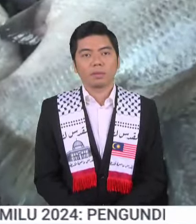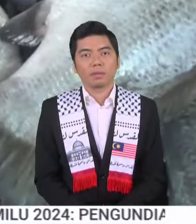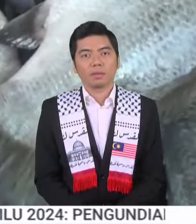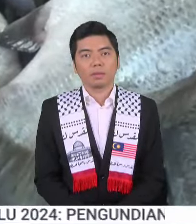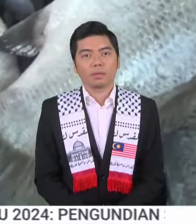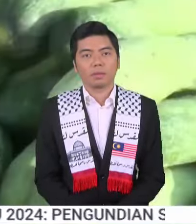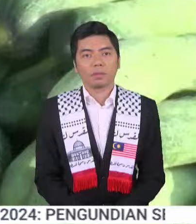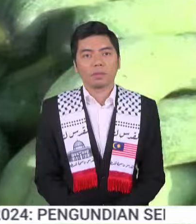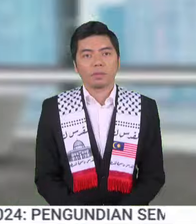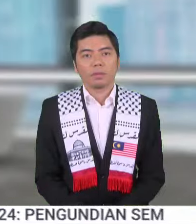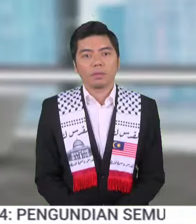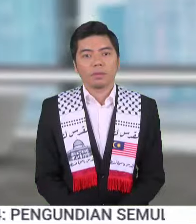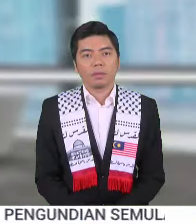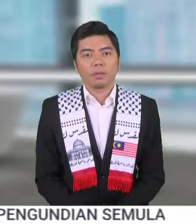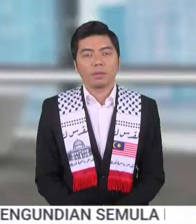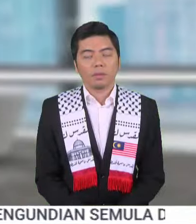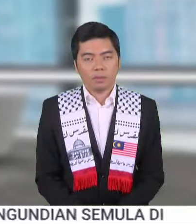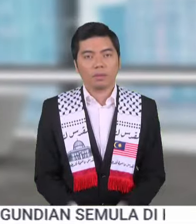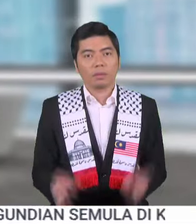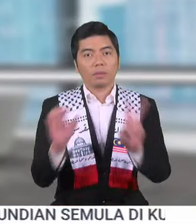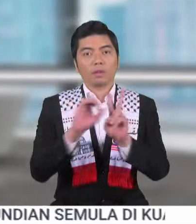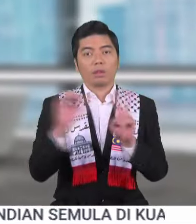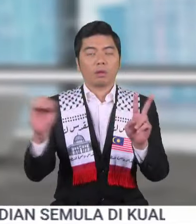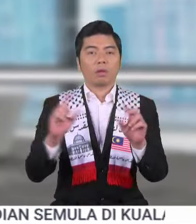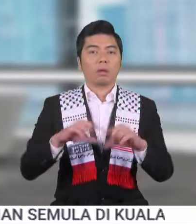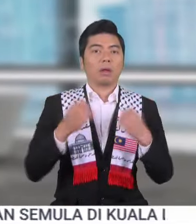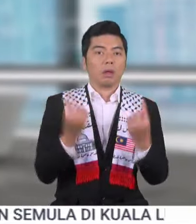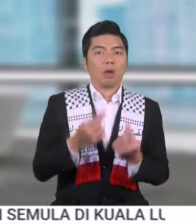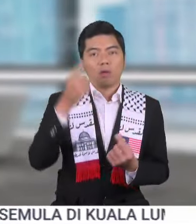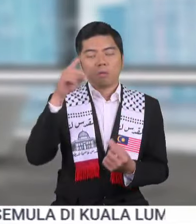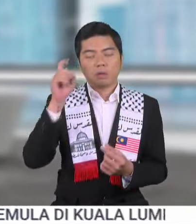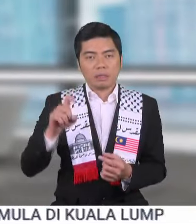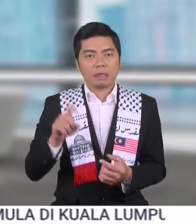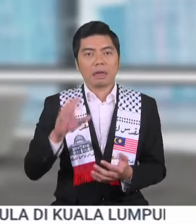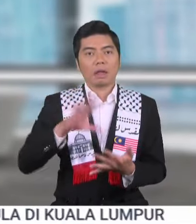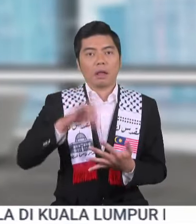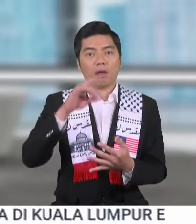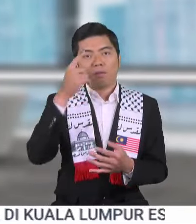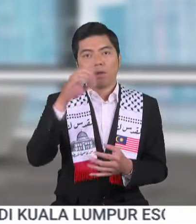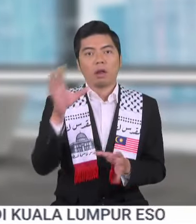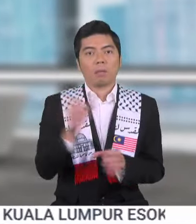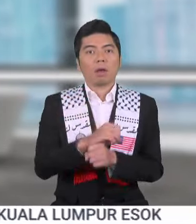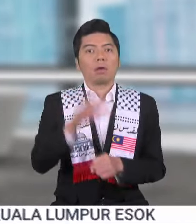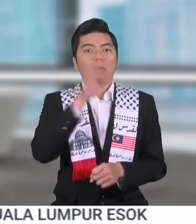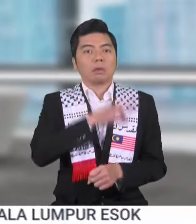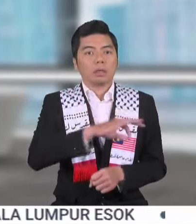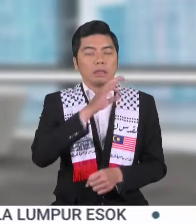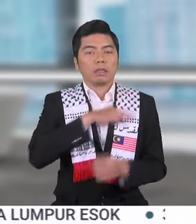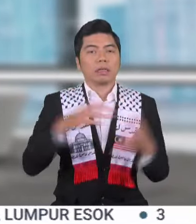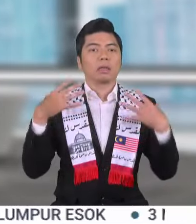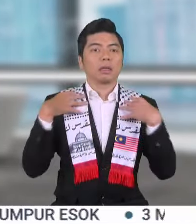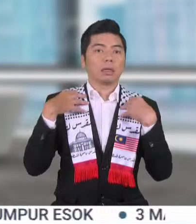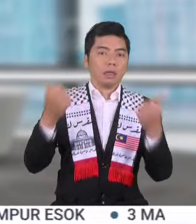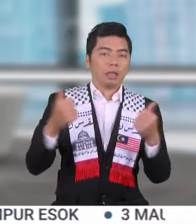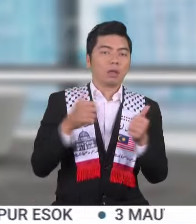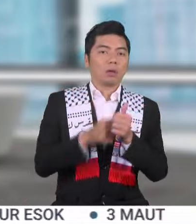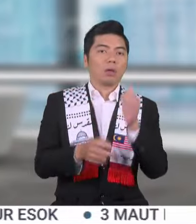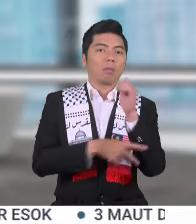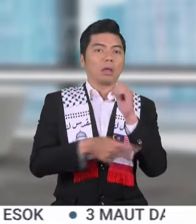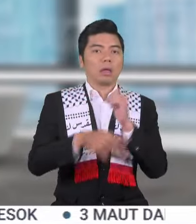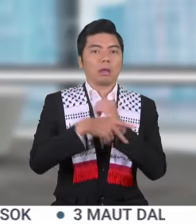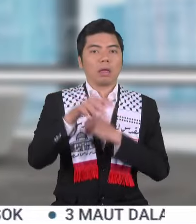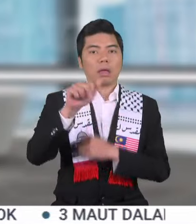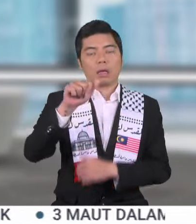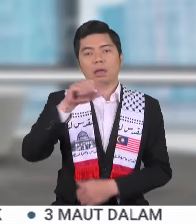Ali 200 golongan memerlukan disasar menerima manfaat program insentif kesihatan di parlimen